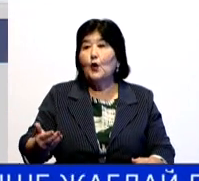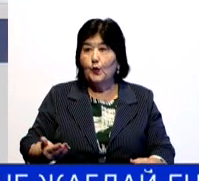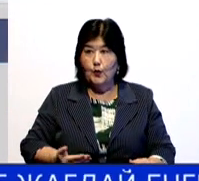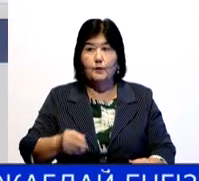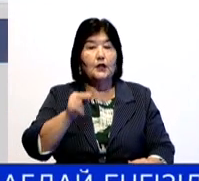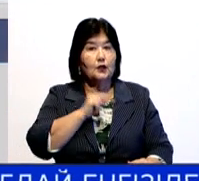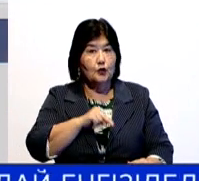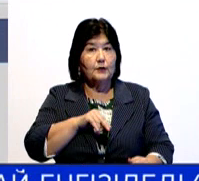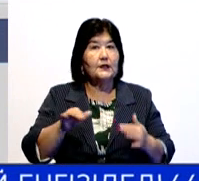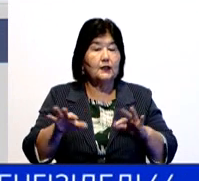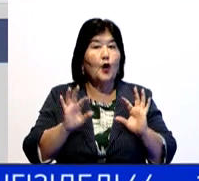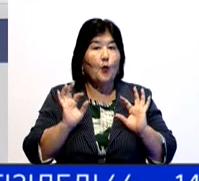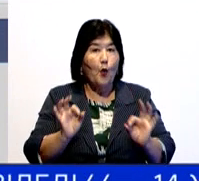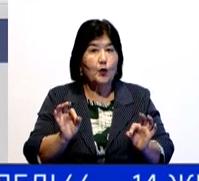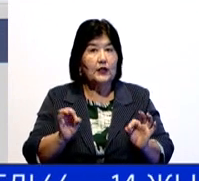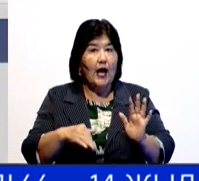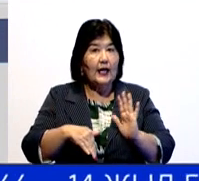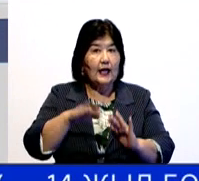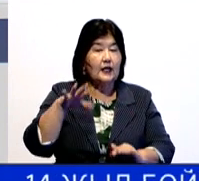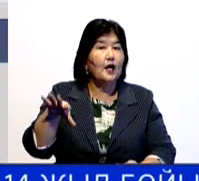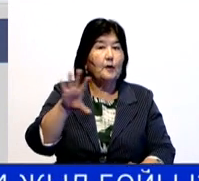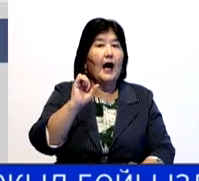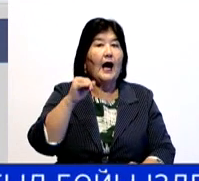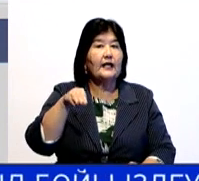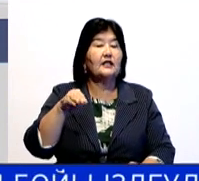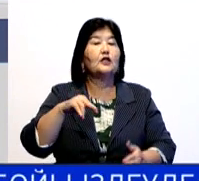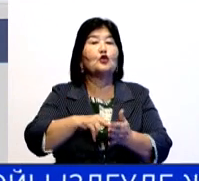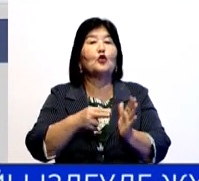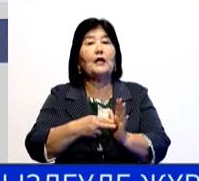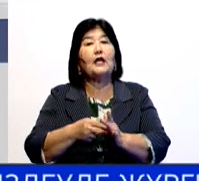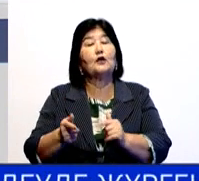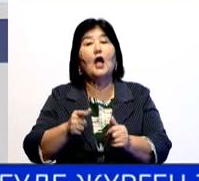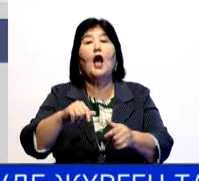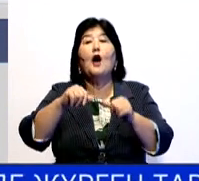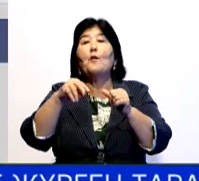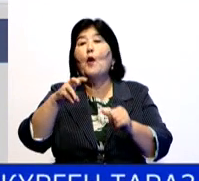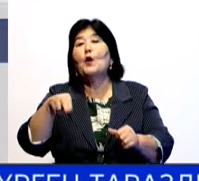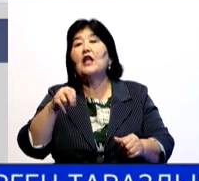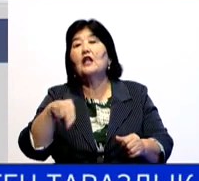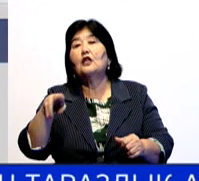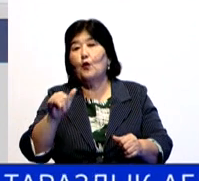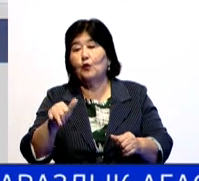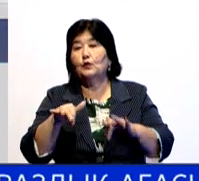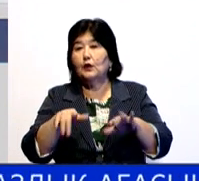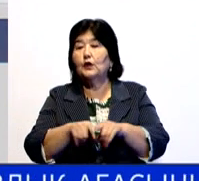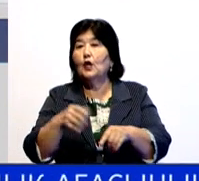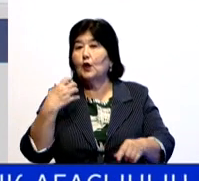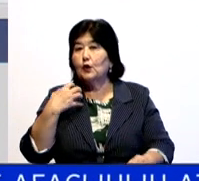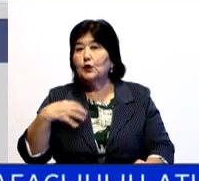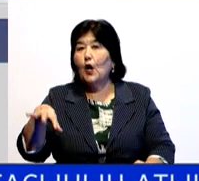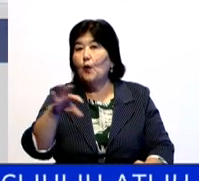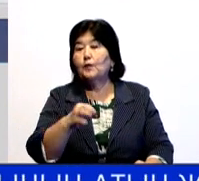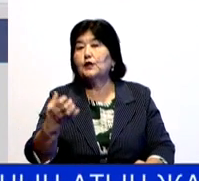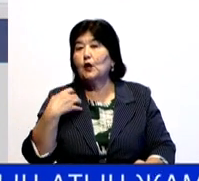жұмысын, тіршілігін оңтайландыратын барлық IT жобаларды күтеміз. Модельдеу бағыты бойынша дәл солай Қызылорда облысы,